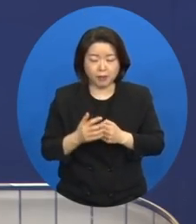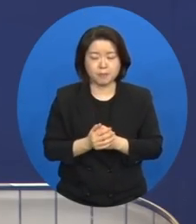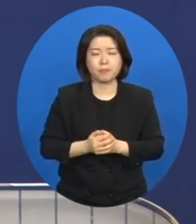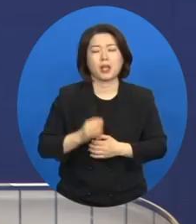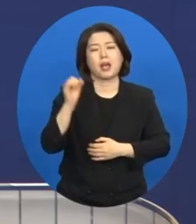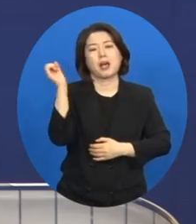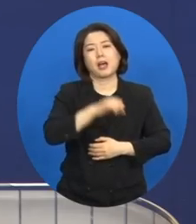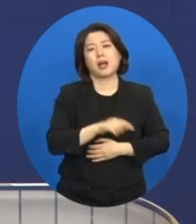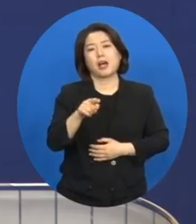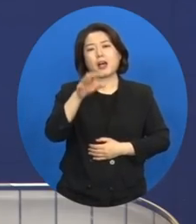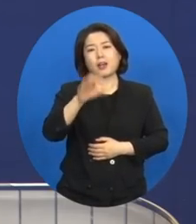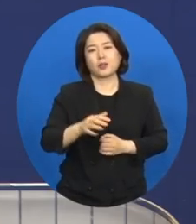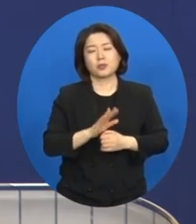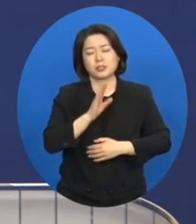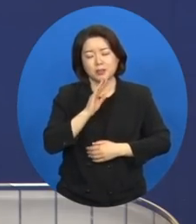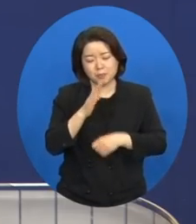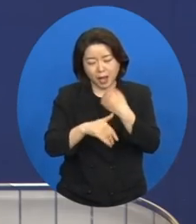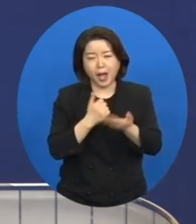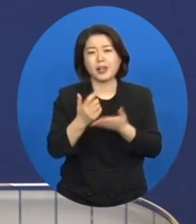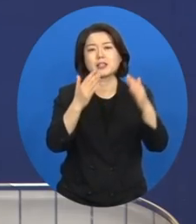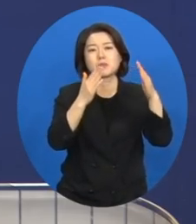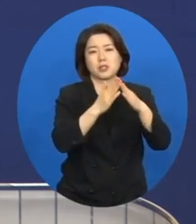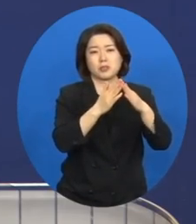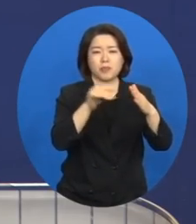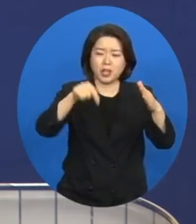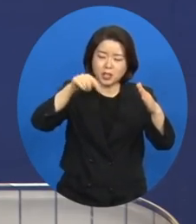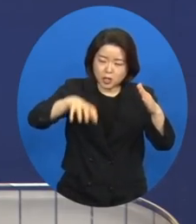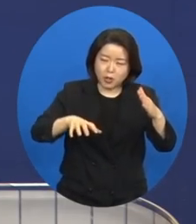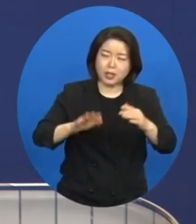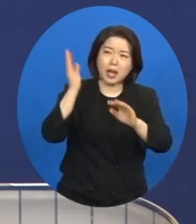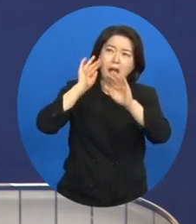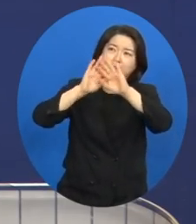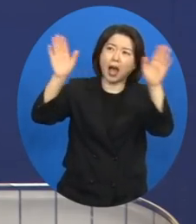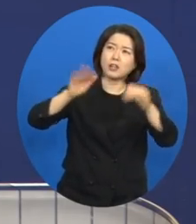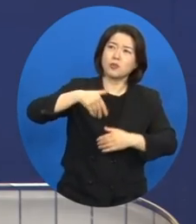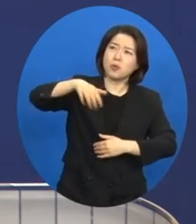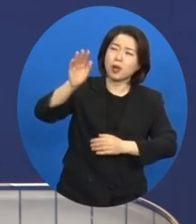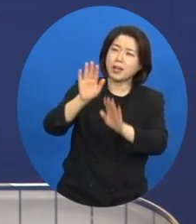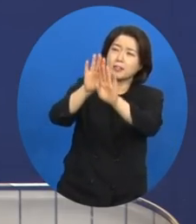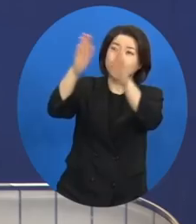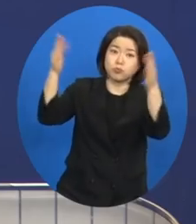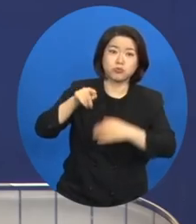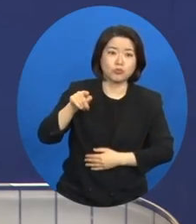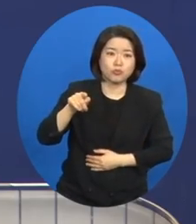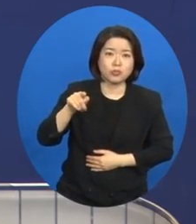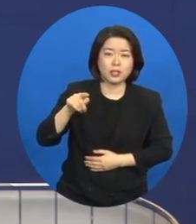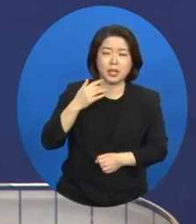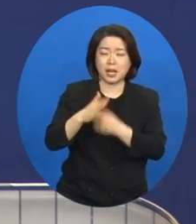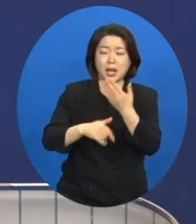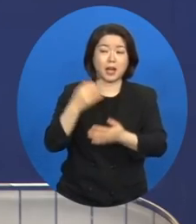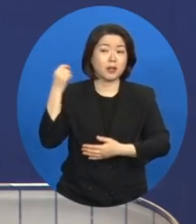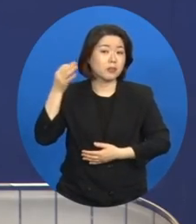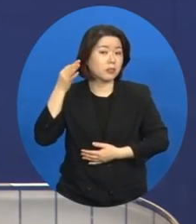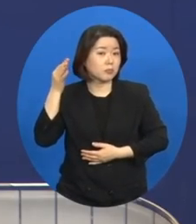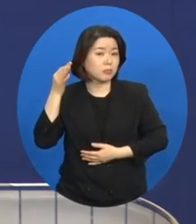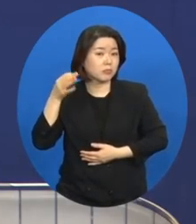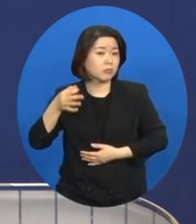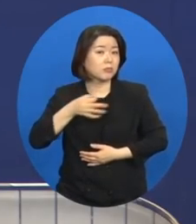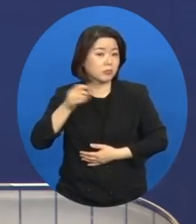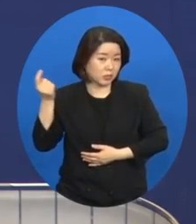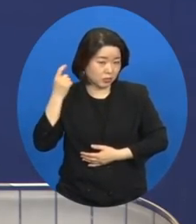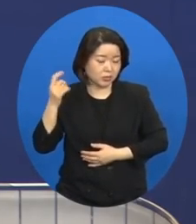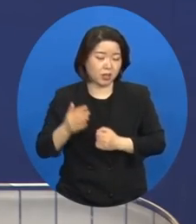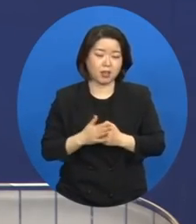다름 아닌 하나님의 집이다. 여기가 바로 하늘로 들어가는 문이구나. 하나님의 음성을 듣죠. 내가 너와 함께 할 거야.